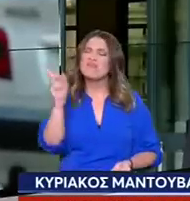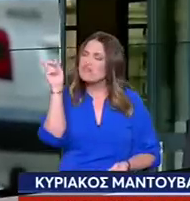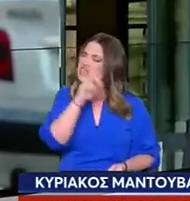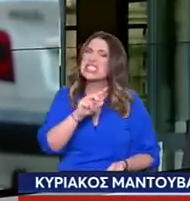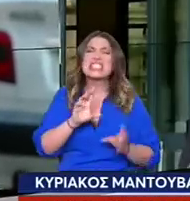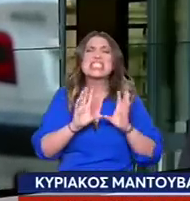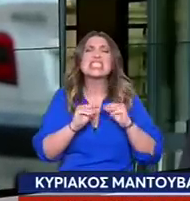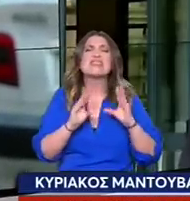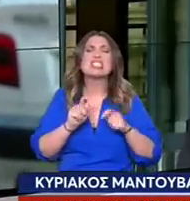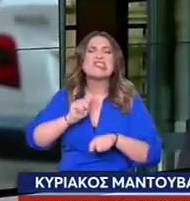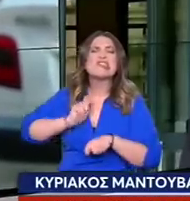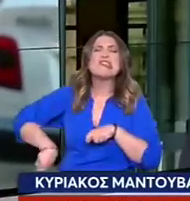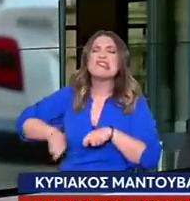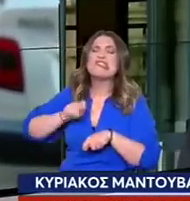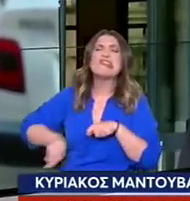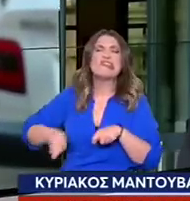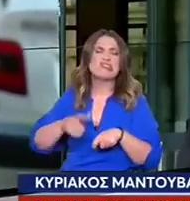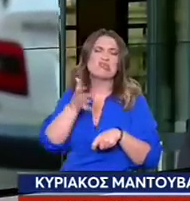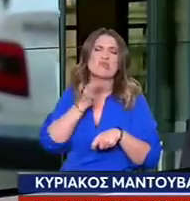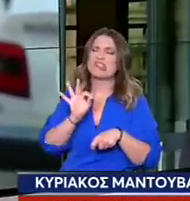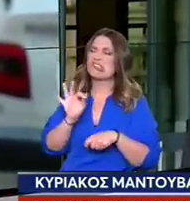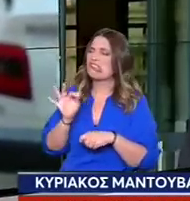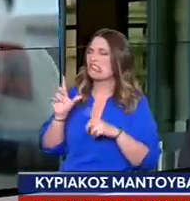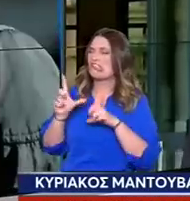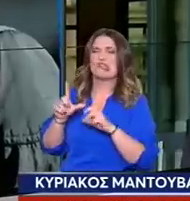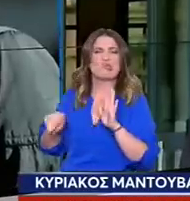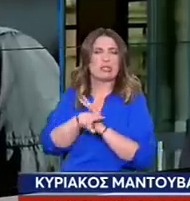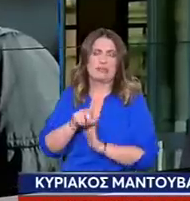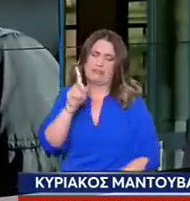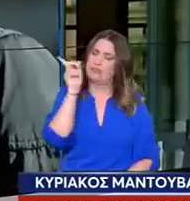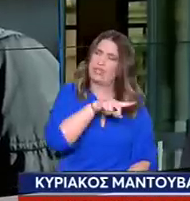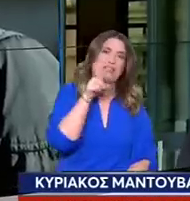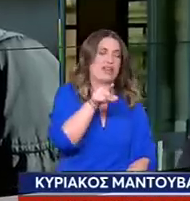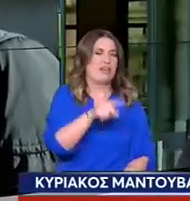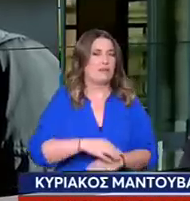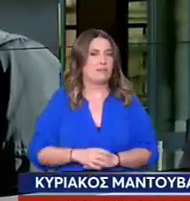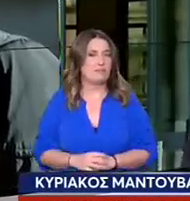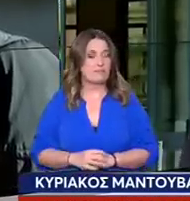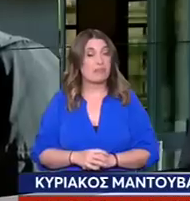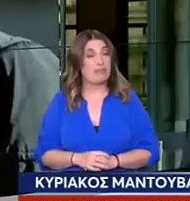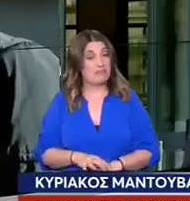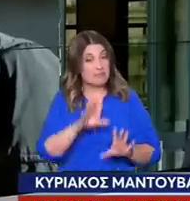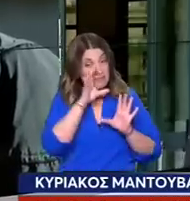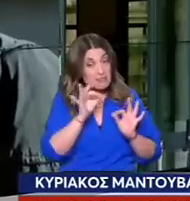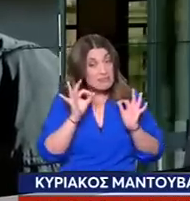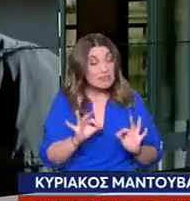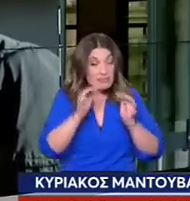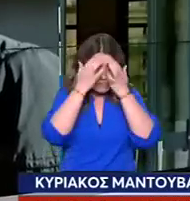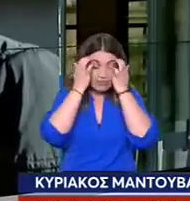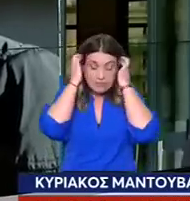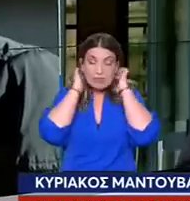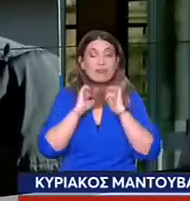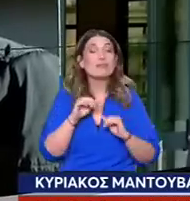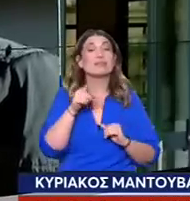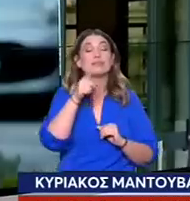το εάν η κυρία Καρατζά είχε επικοινωνήσει ξανά με τους γιατρούς του Καραμανδανίου ή όχι. Στην εκπομπή μας στο Live